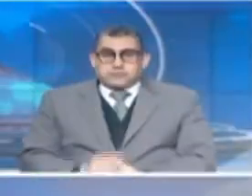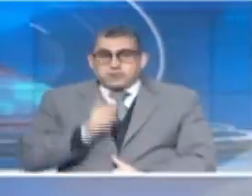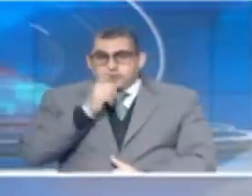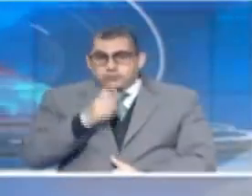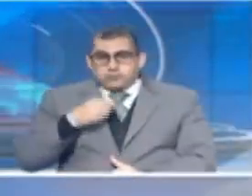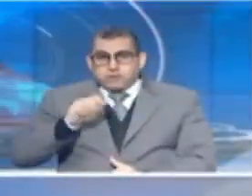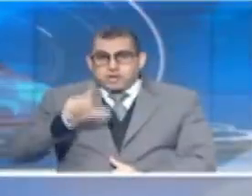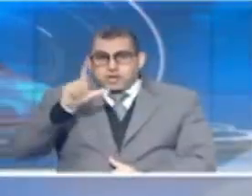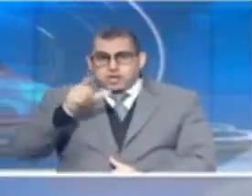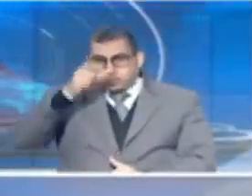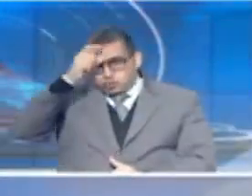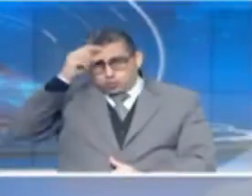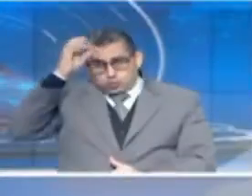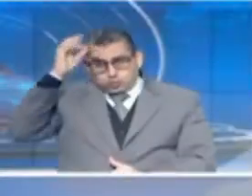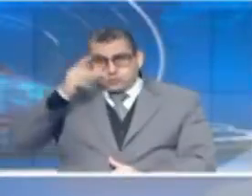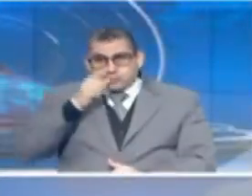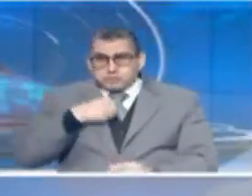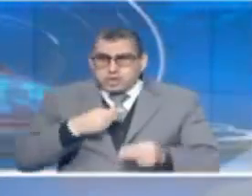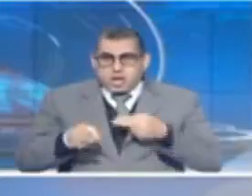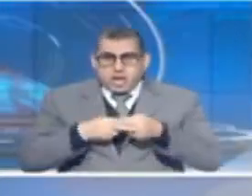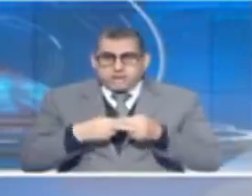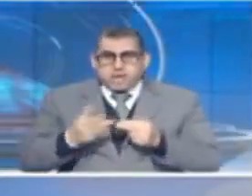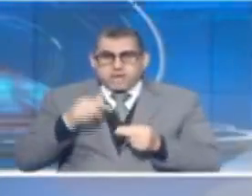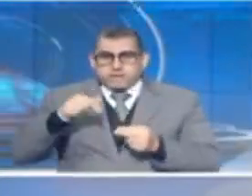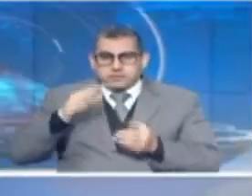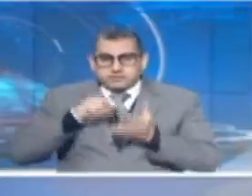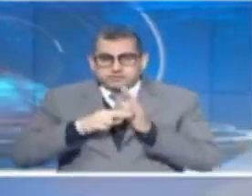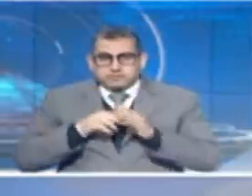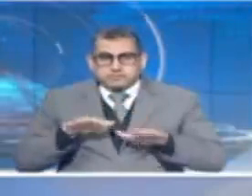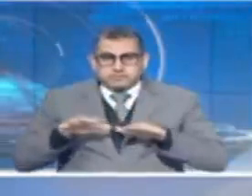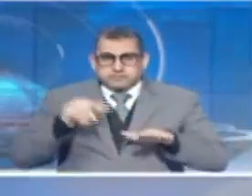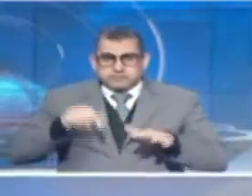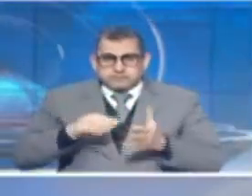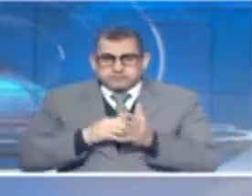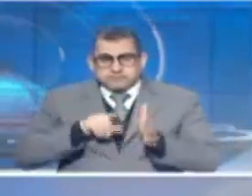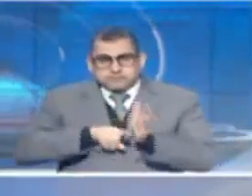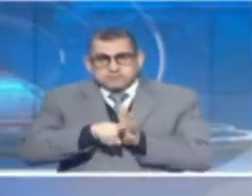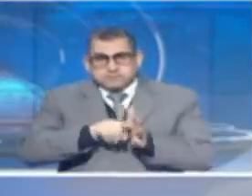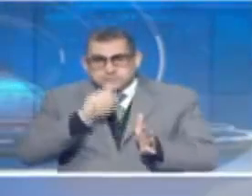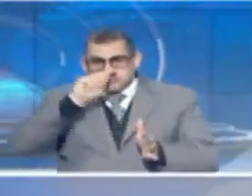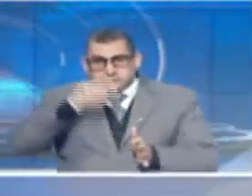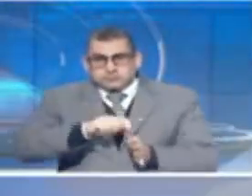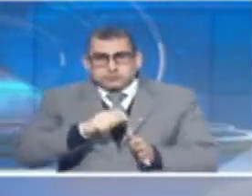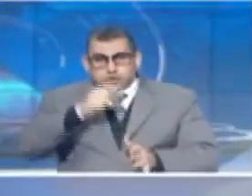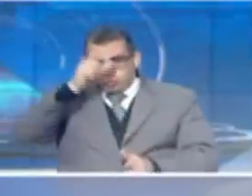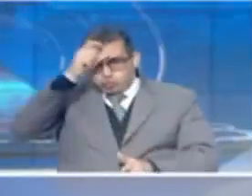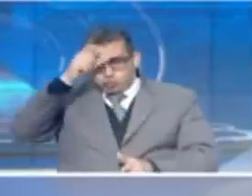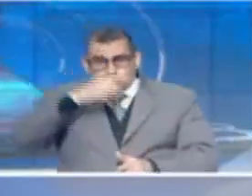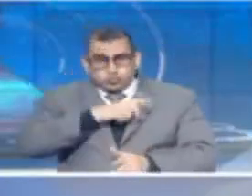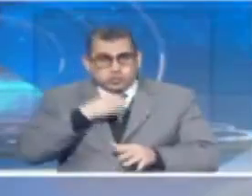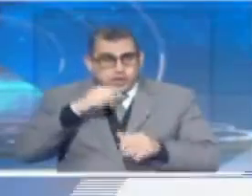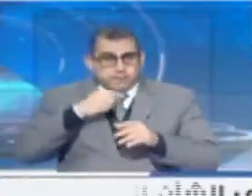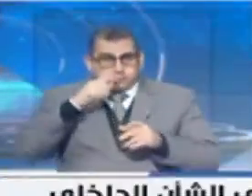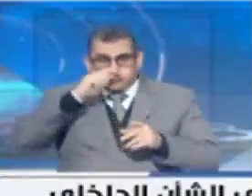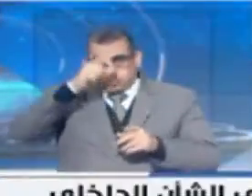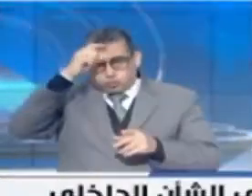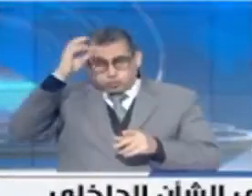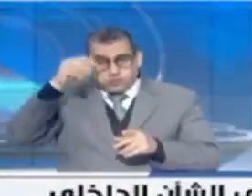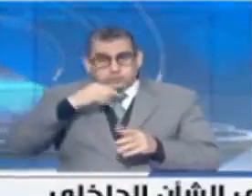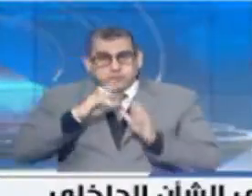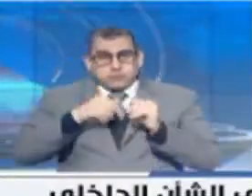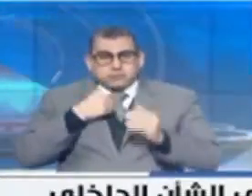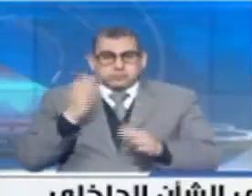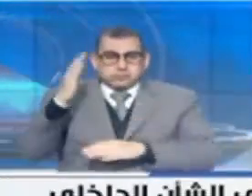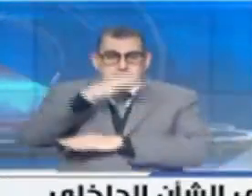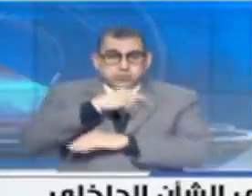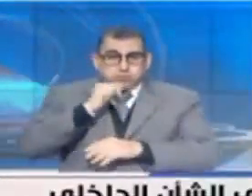أكد الرئيس التونسي قيس سعيد رفضه لكل المحاولات المشبوهة للتدخل في الشأن الداخلي، وقال إنه لن يسمح بإسقاط